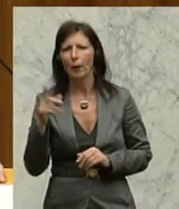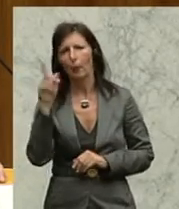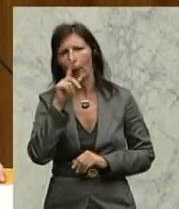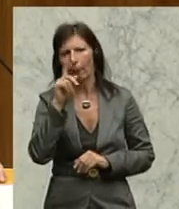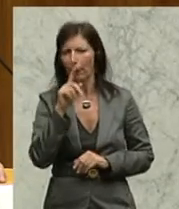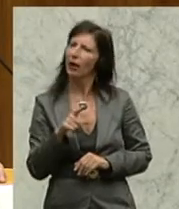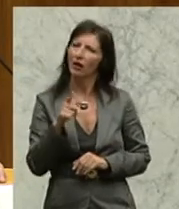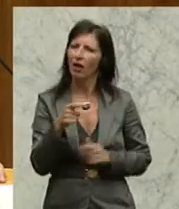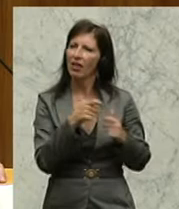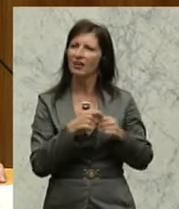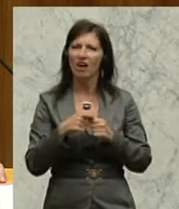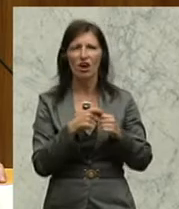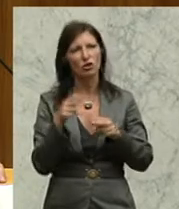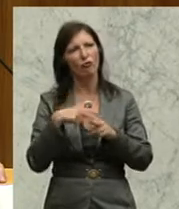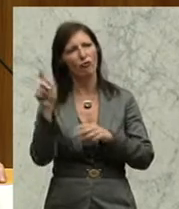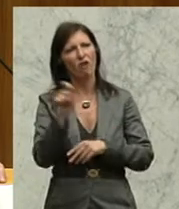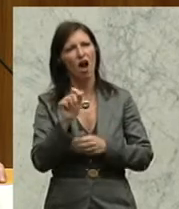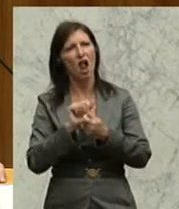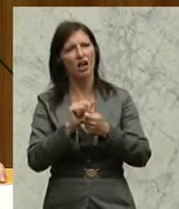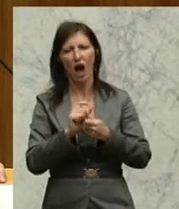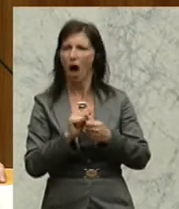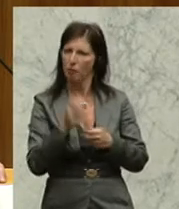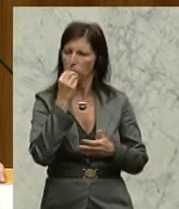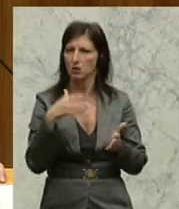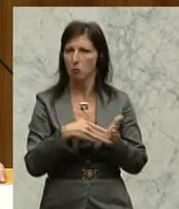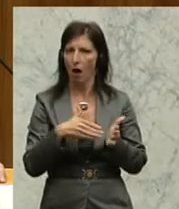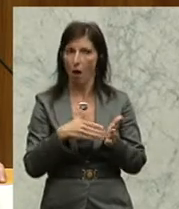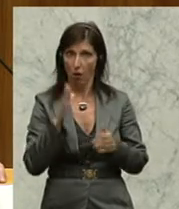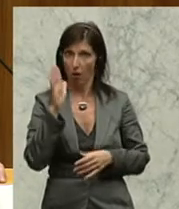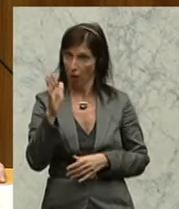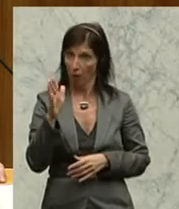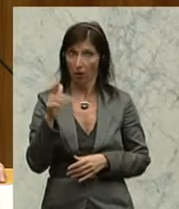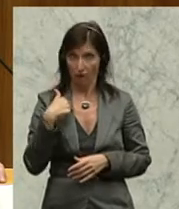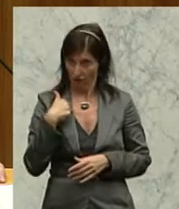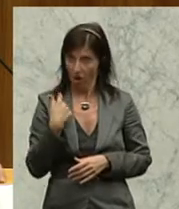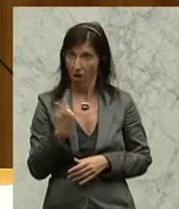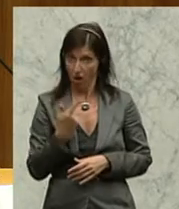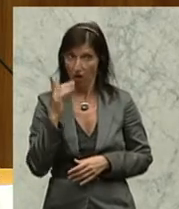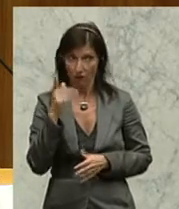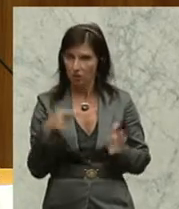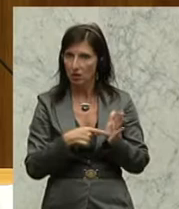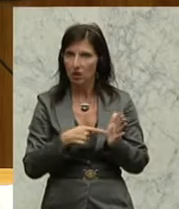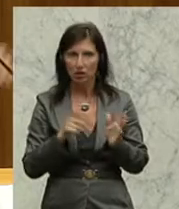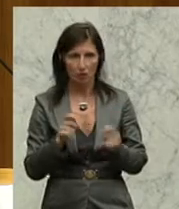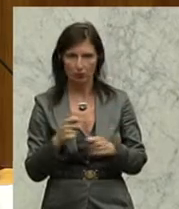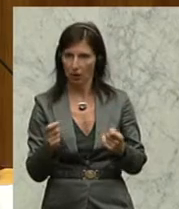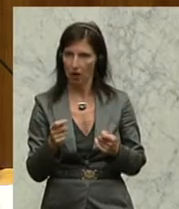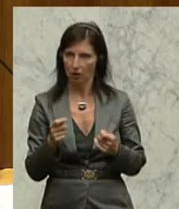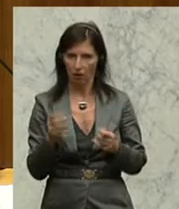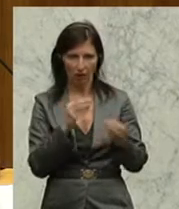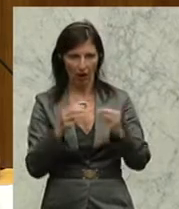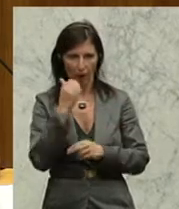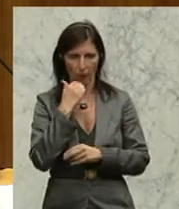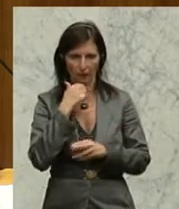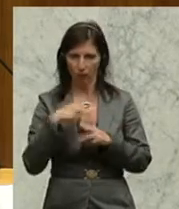wahlkämpfen wir werden das wieder leben und werde das auch aufzeigen weil das ganze wohl nicht sein dass hier private vereine dann auf der einen seite für den vp und